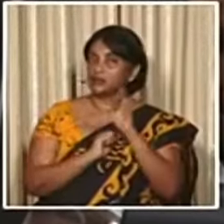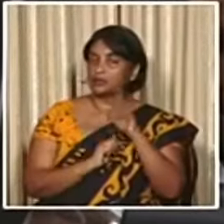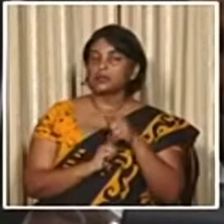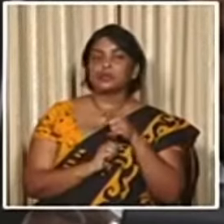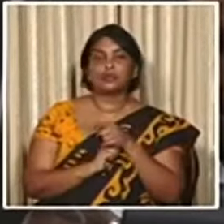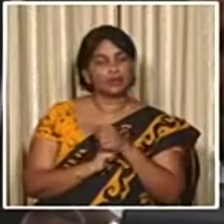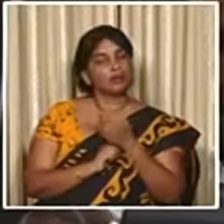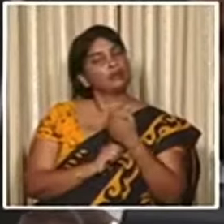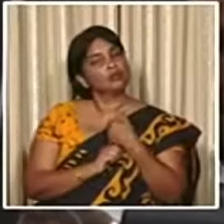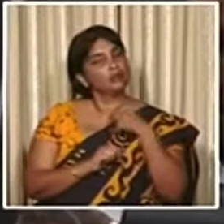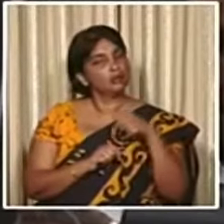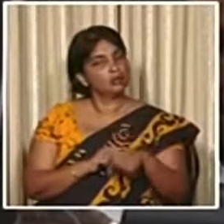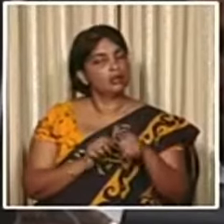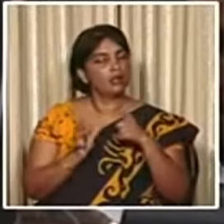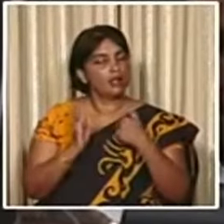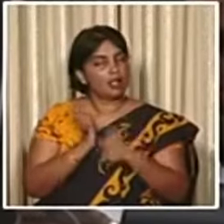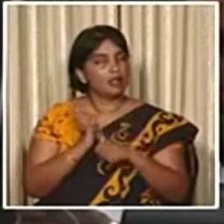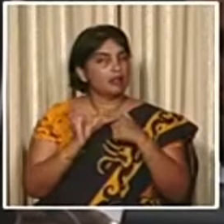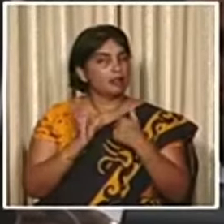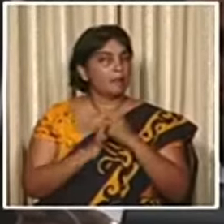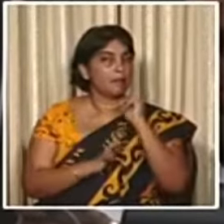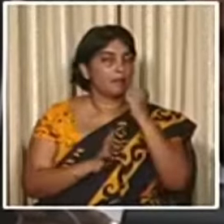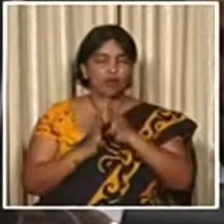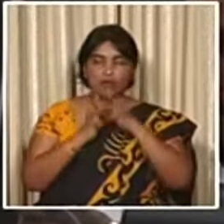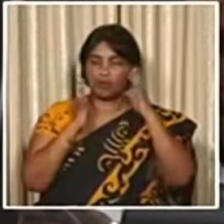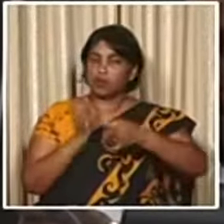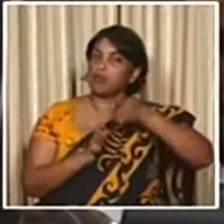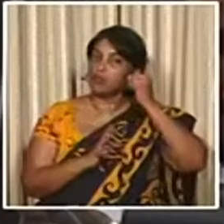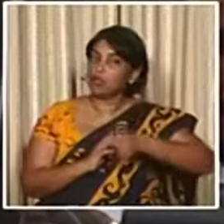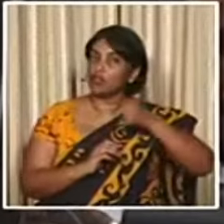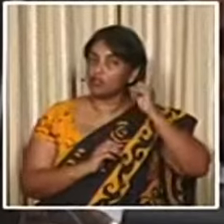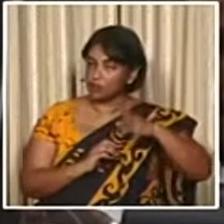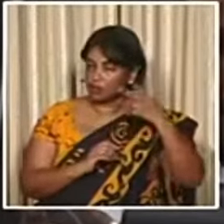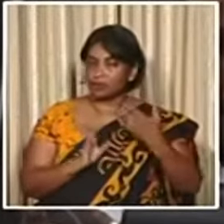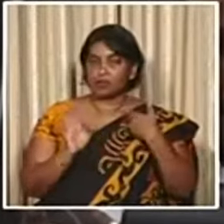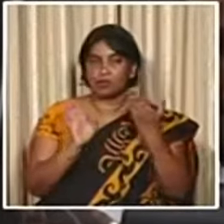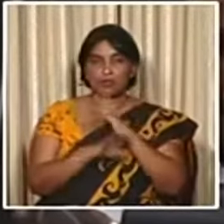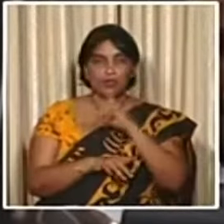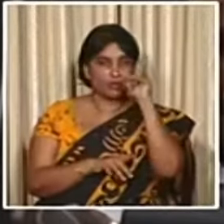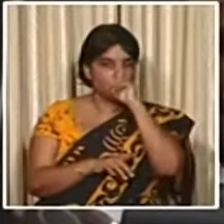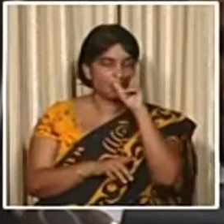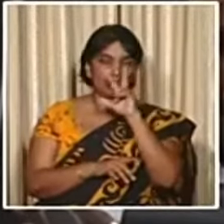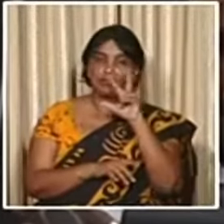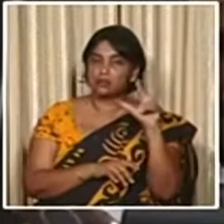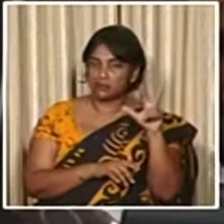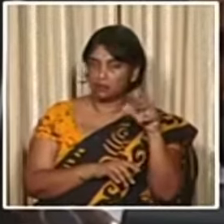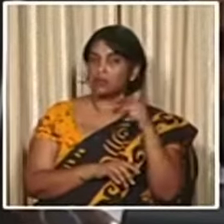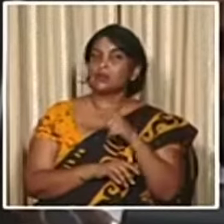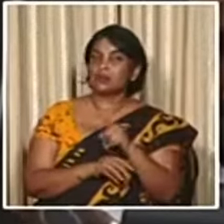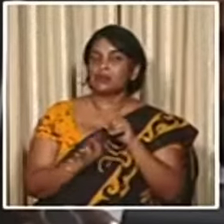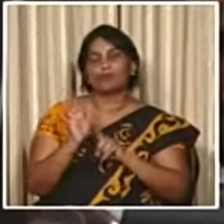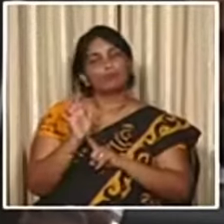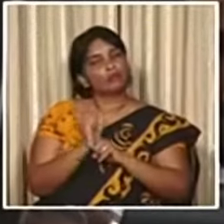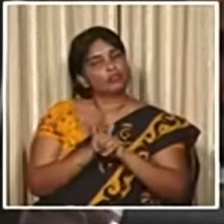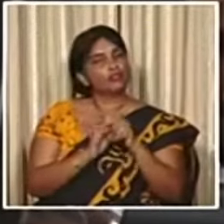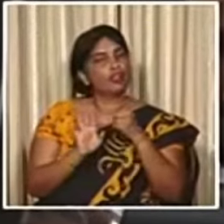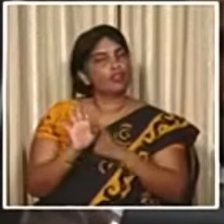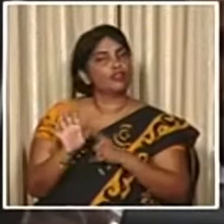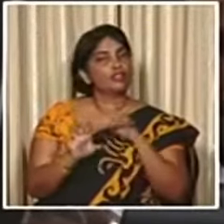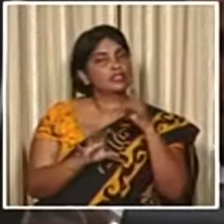තමයි අපි මේ වෙනකොට අනපනත් 50කට වැඩිය සම්මත කරලා තියෙනවා. මේ පහුගිය මාස 18ට මේ යල්පැන ගියපු